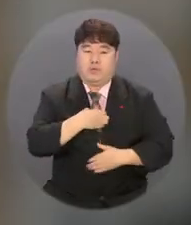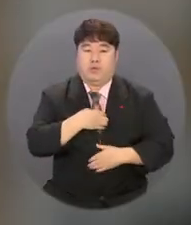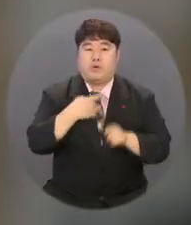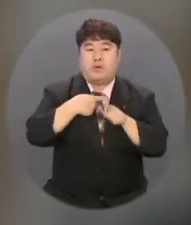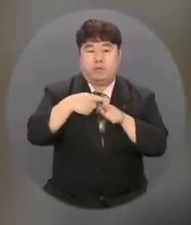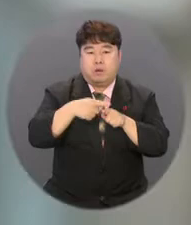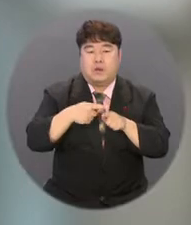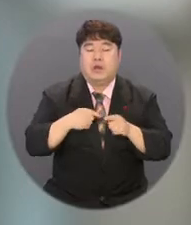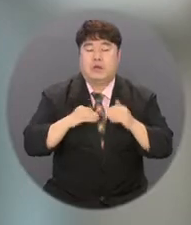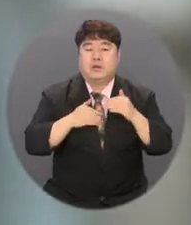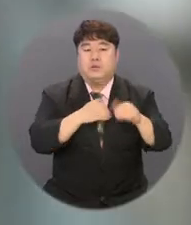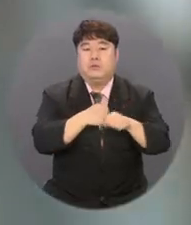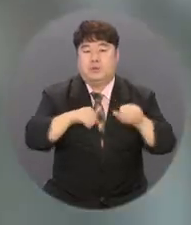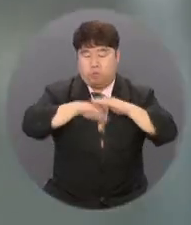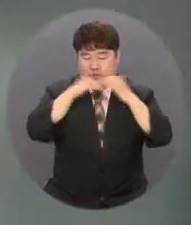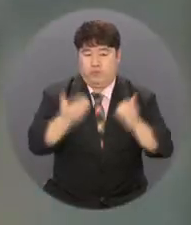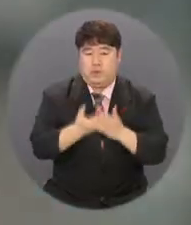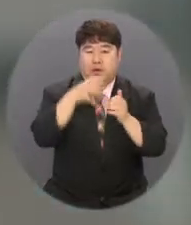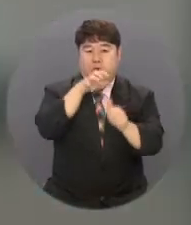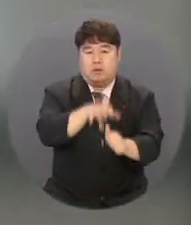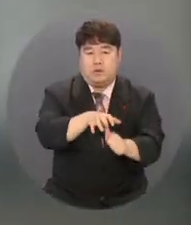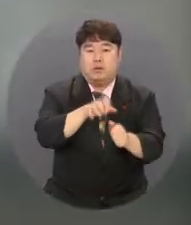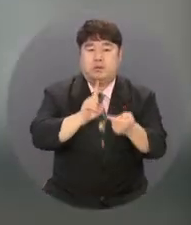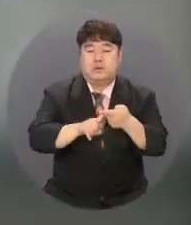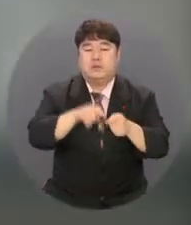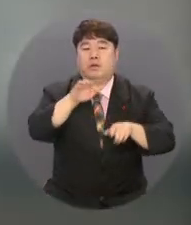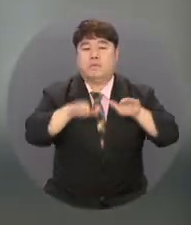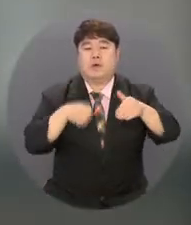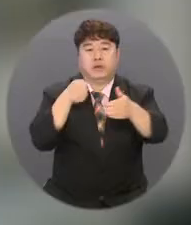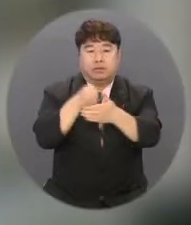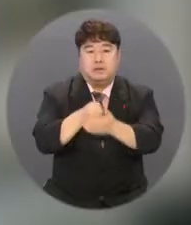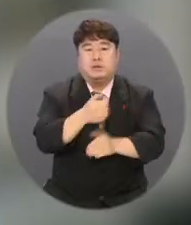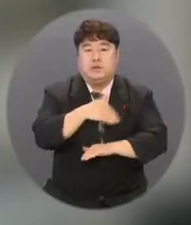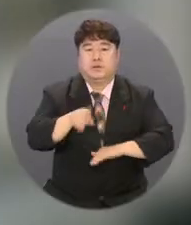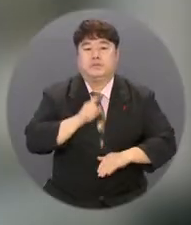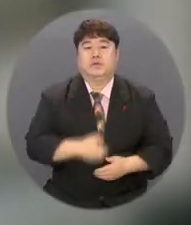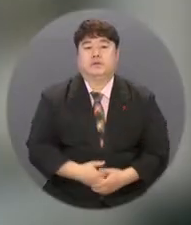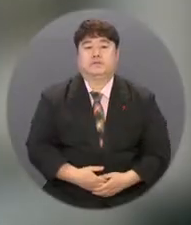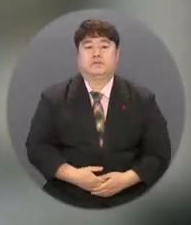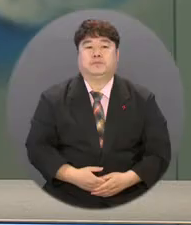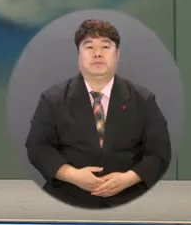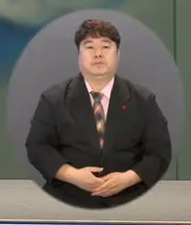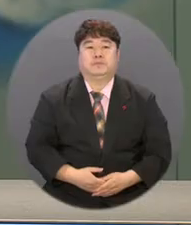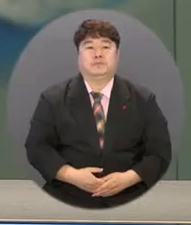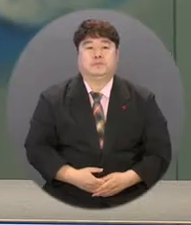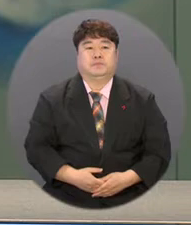평가를 진행한 뒤 코호트 격리 여부 등을 판단할 방침입니다.